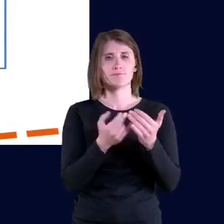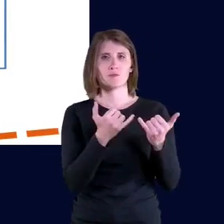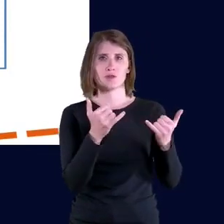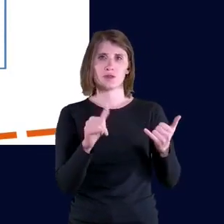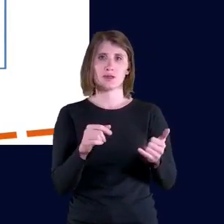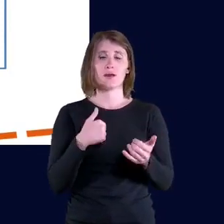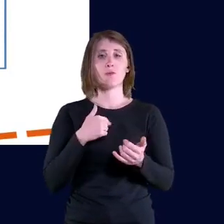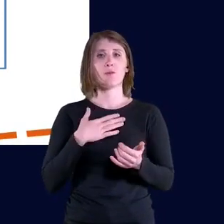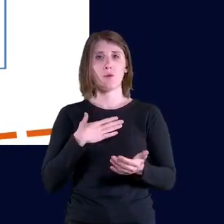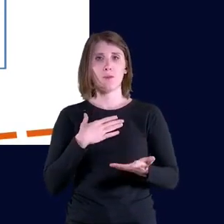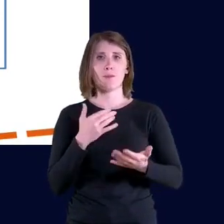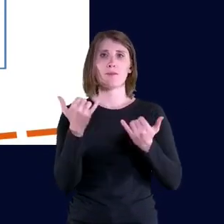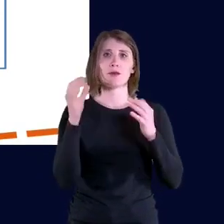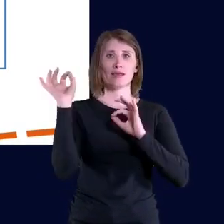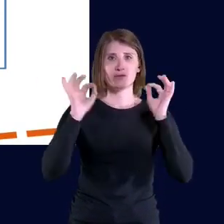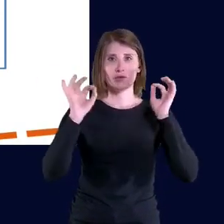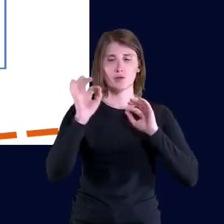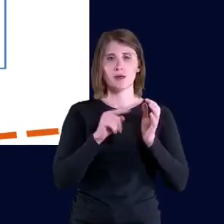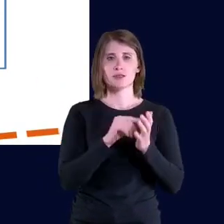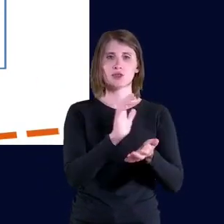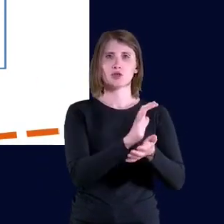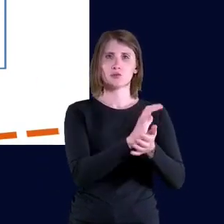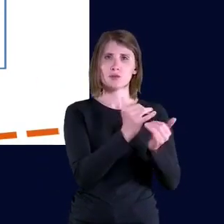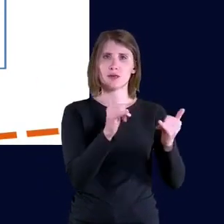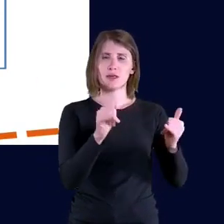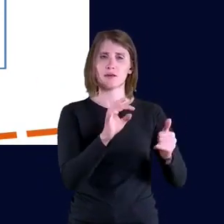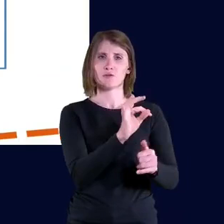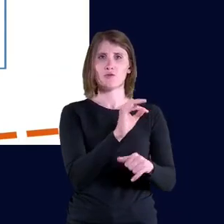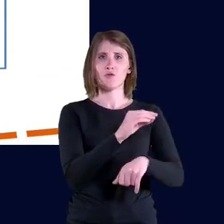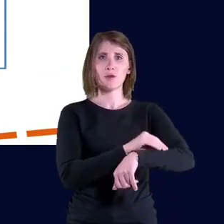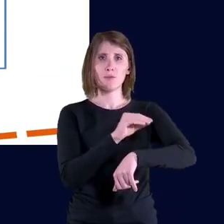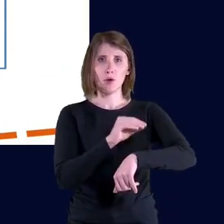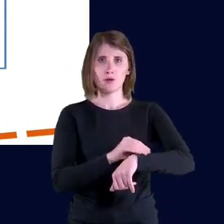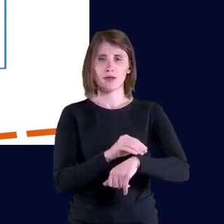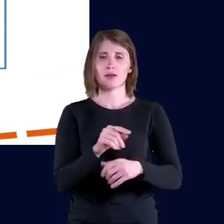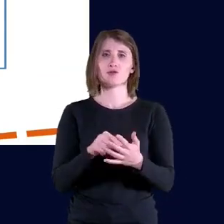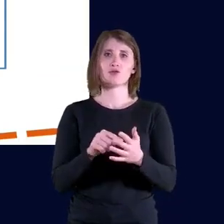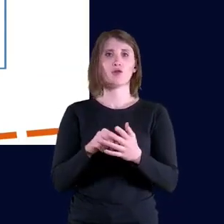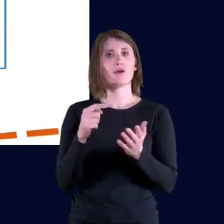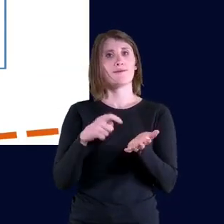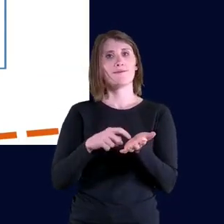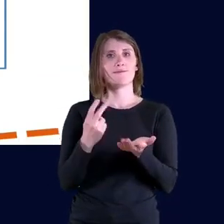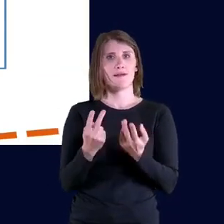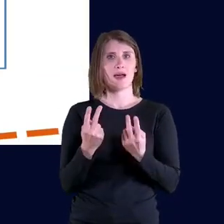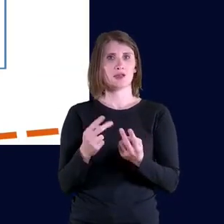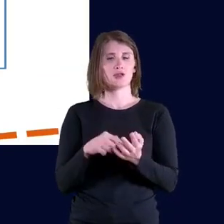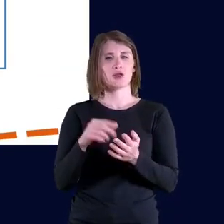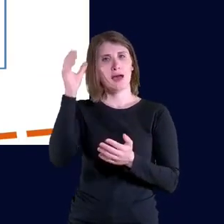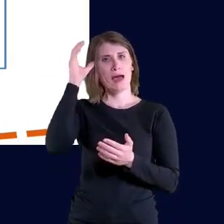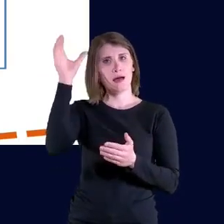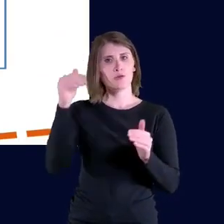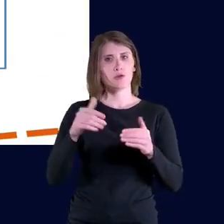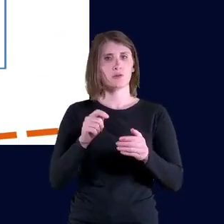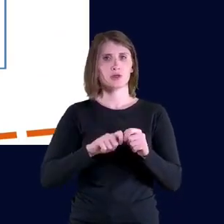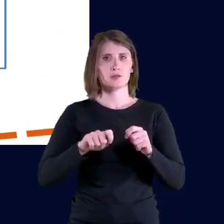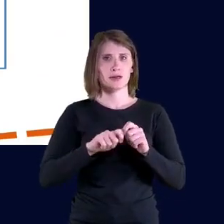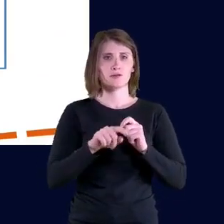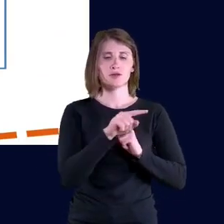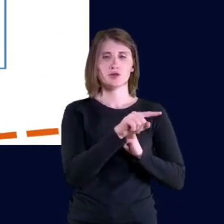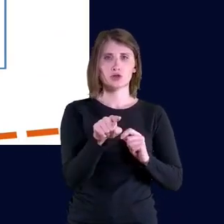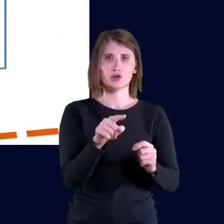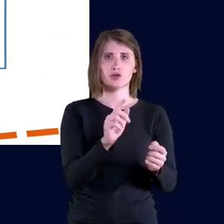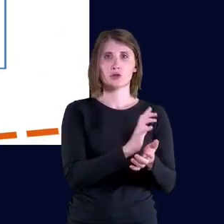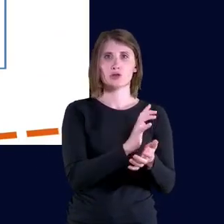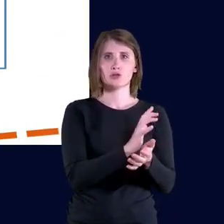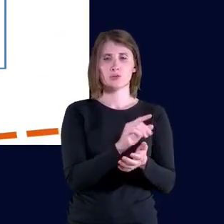modeli czasopism co ważne jest obecnie przy wymogach grantowych autorzy mogą sobie sprawdzić czy dany